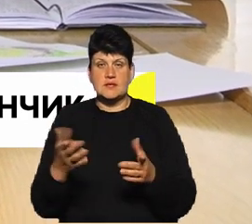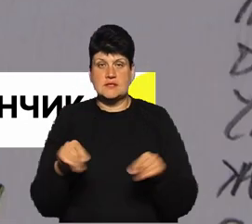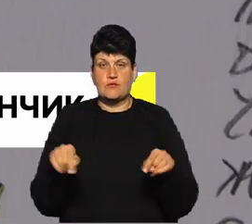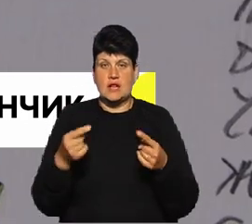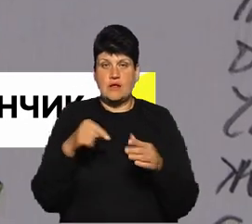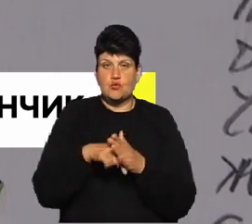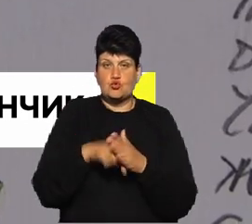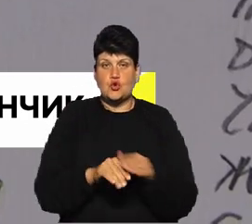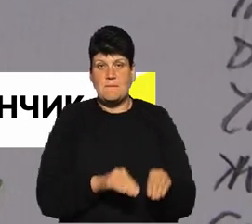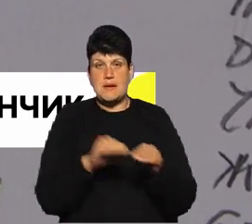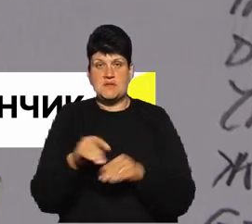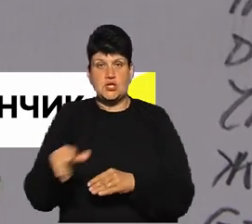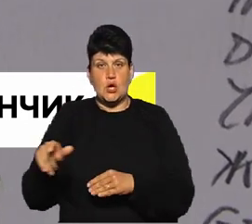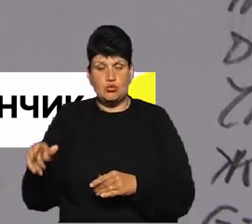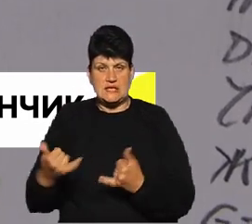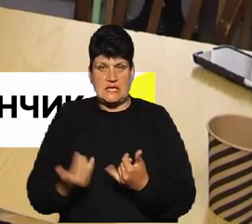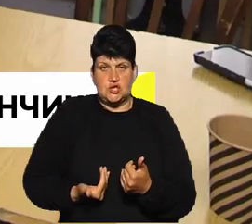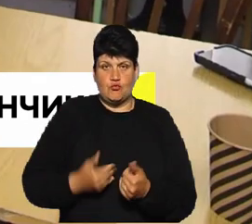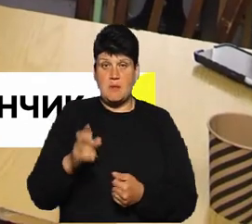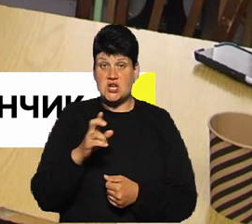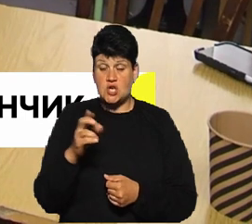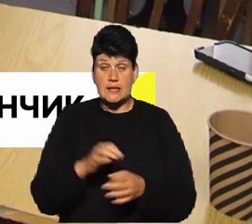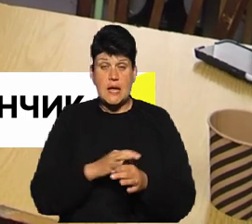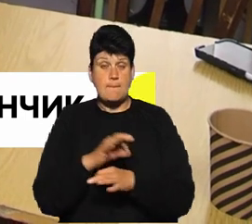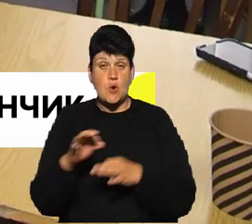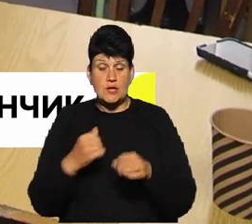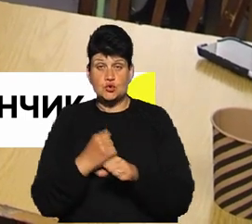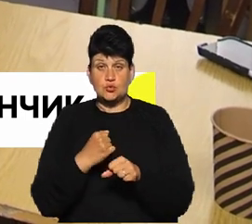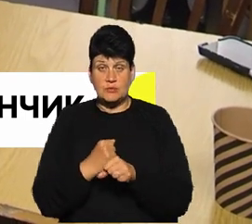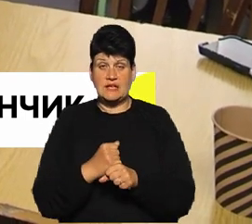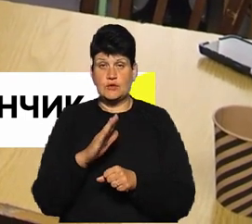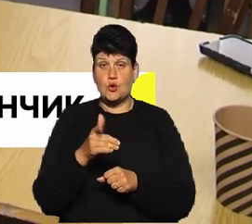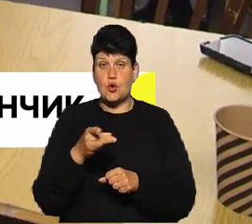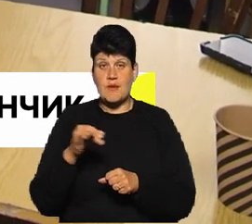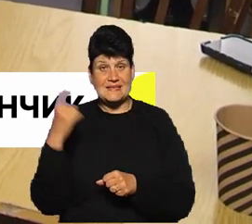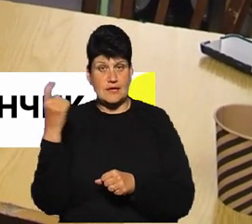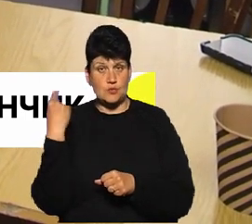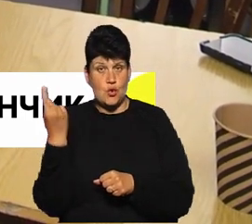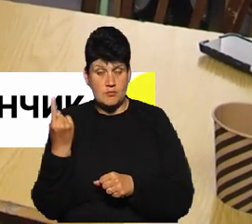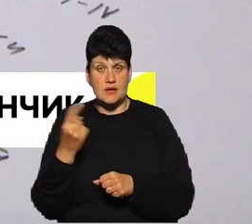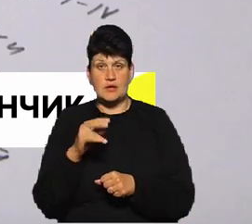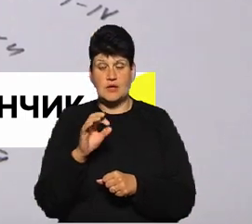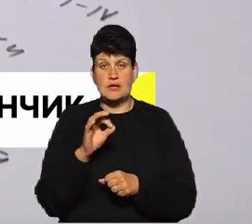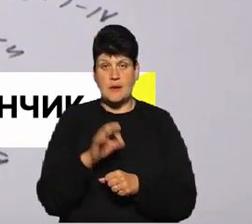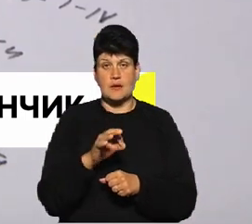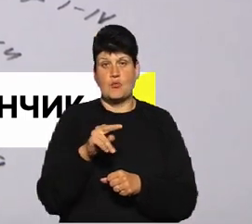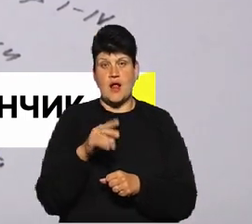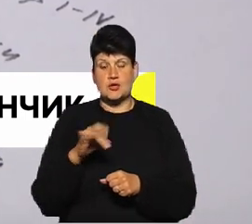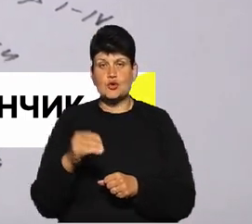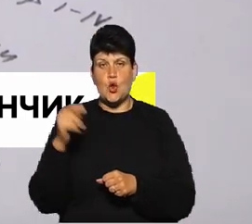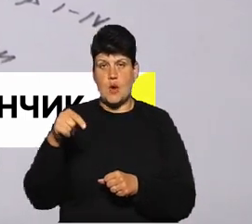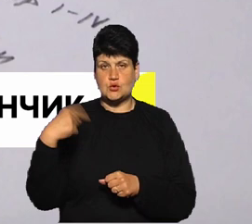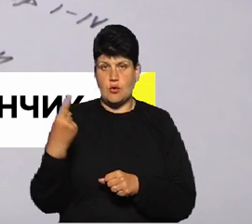переміщені люди, які зараз живуть у Бережанах. Проєкт майданчика розробили Віктор Груб'як з Харківщини та Олег Порядко з Луганщини. Працюватимуть